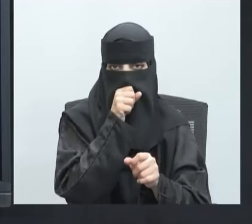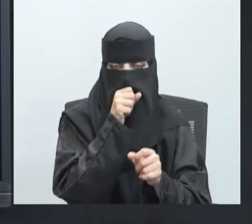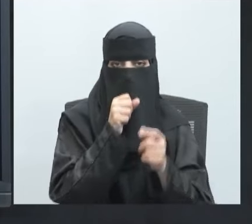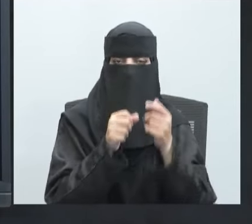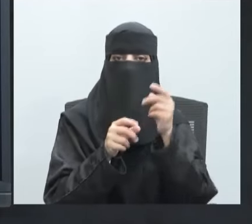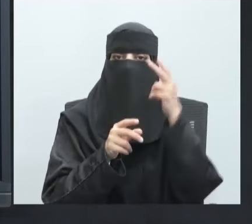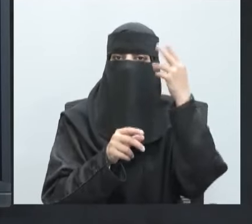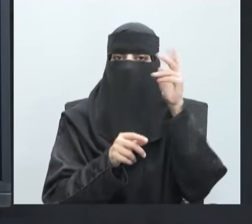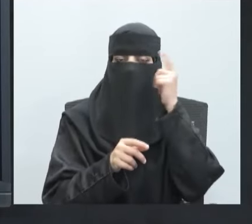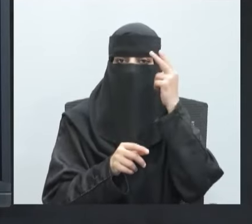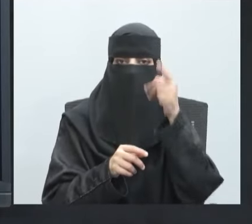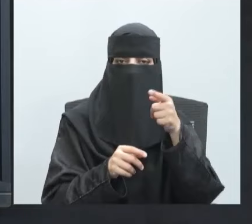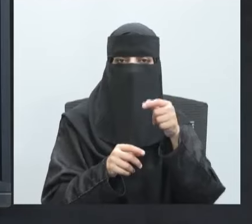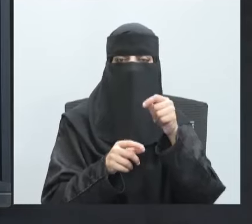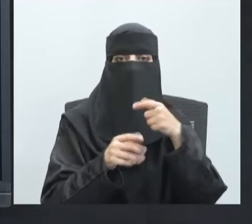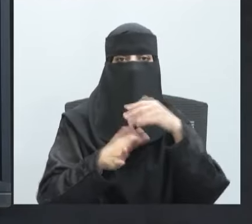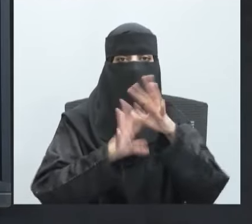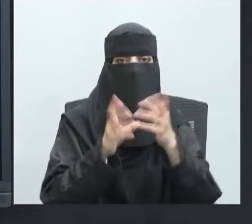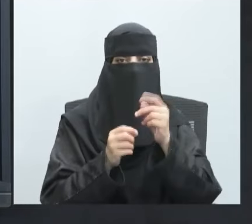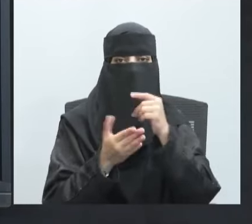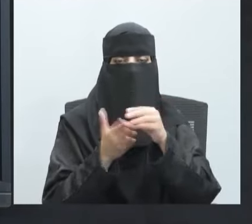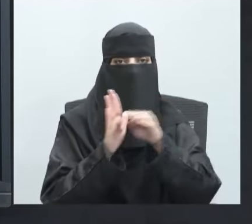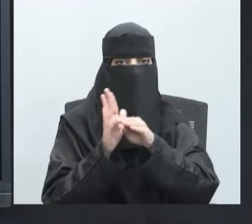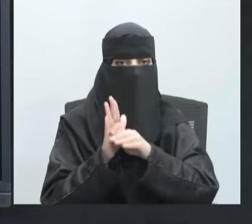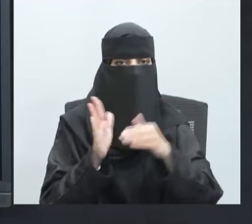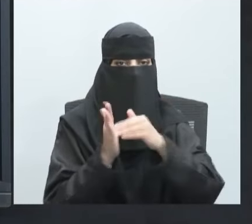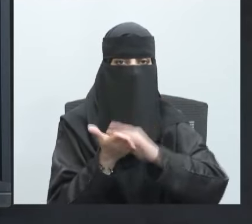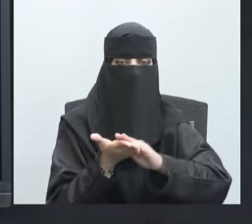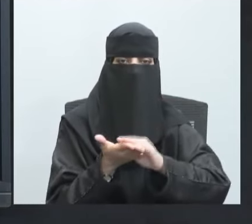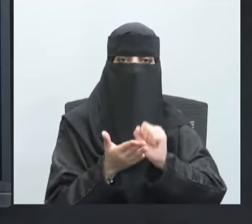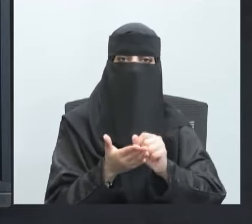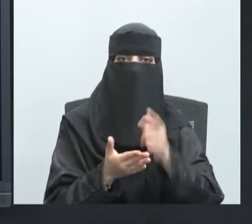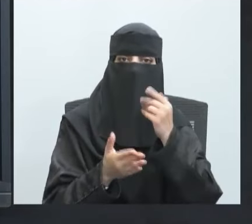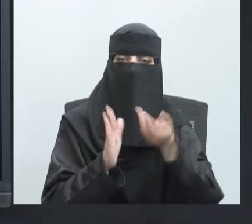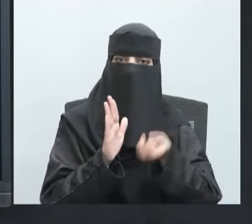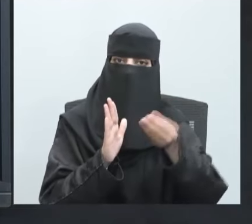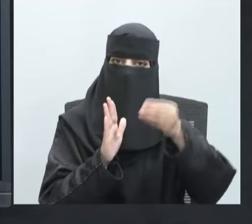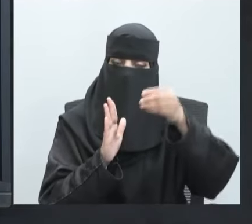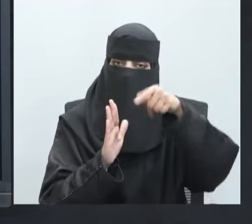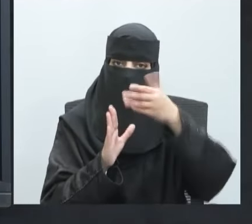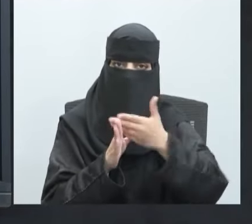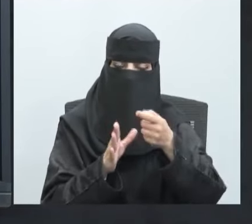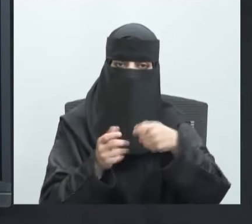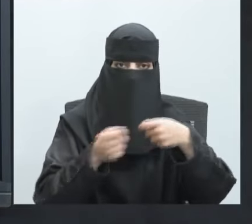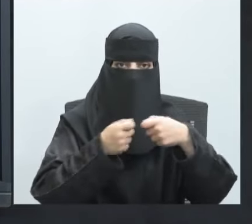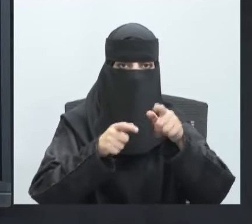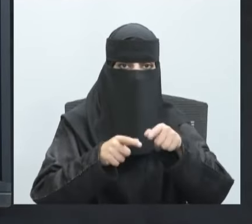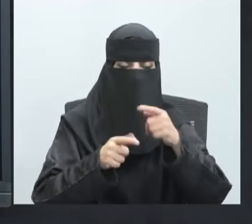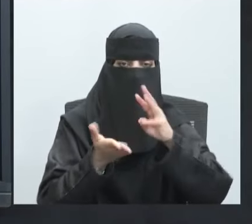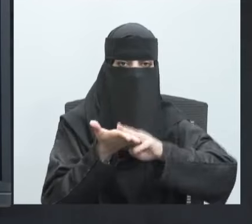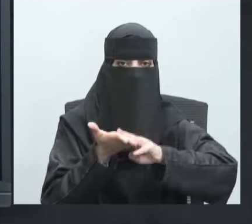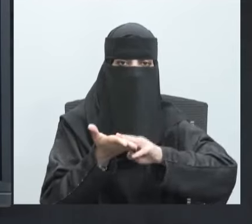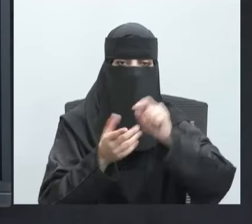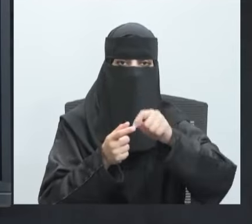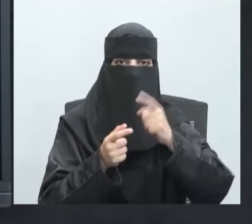من السعوديين في الخارج كل ذلك يعتبر من الناتج المحلي الاجمالي وكلما زاد الناتج المحلي الاجمالي اثر